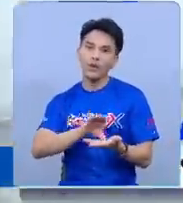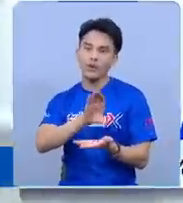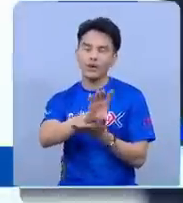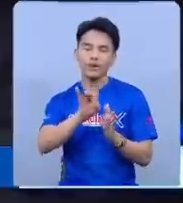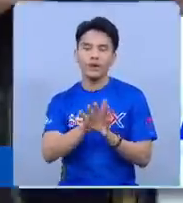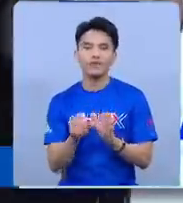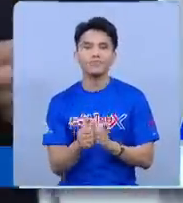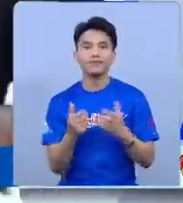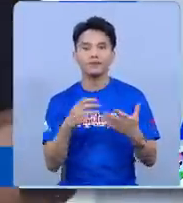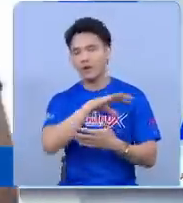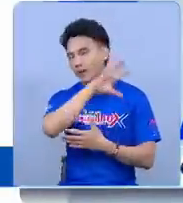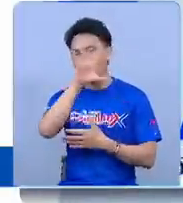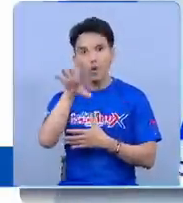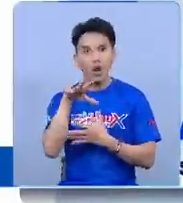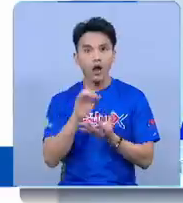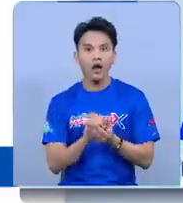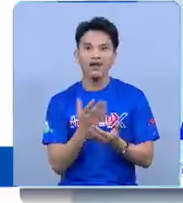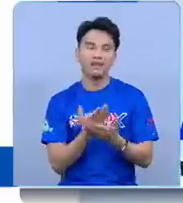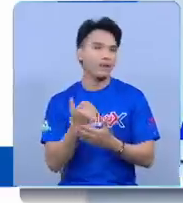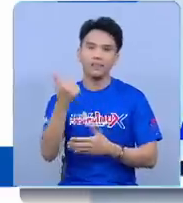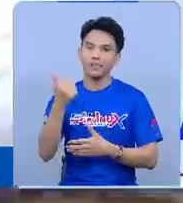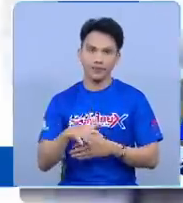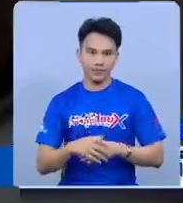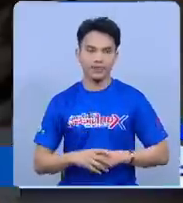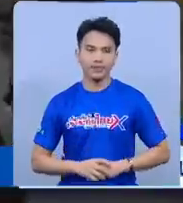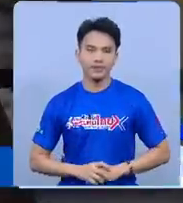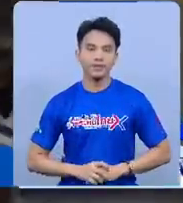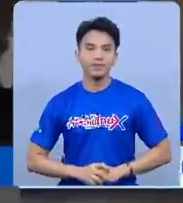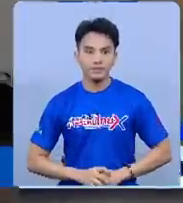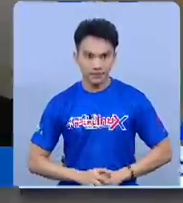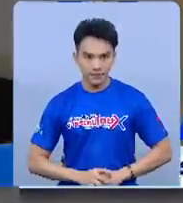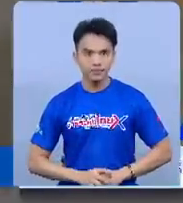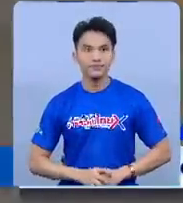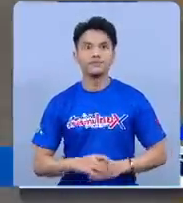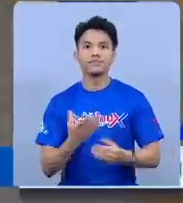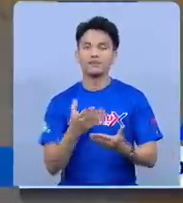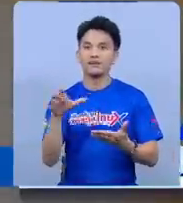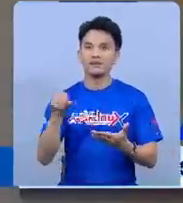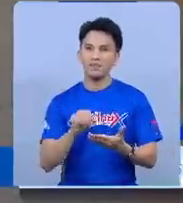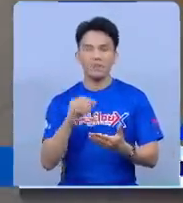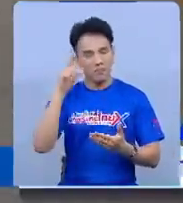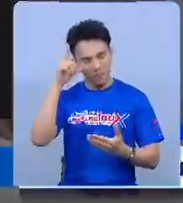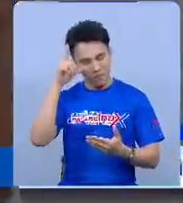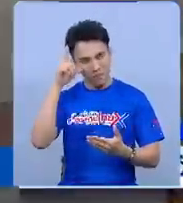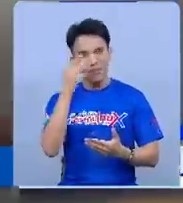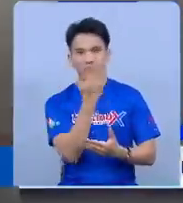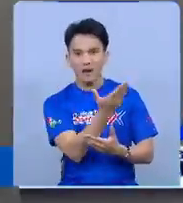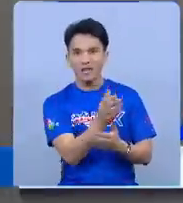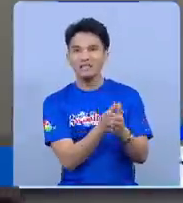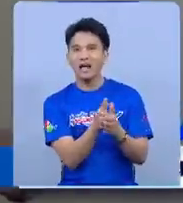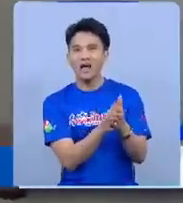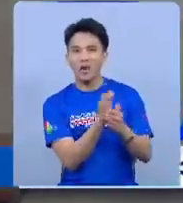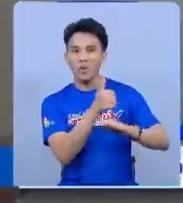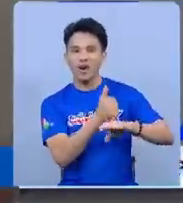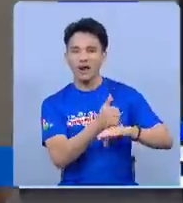ายเนี่ยแหละคุณผู้ชมก็โดนหลอกกันไปไม่ได้รับผลตอบแทนอย่างที่อ้างเอาไว้พอไปทวงตัวเดียแม่มณีเองเนี่ยก็อ้างเอผลต่